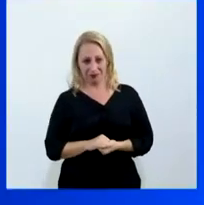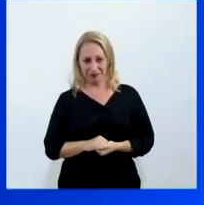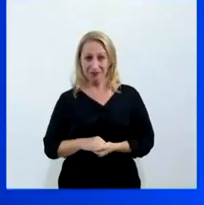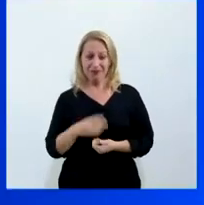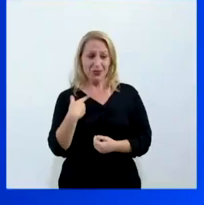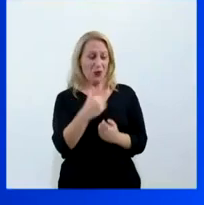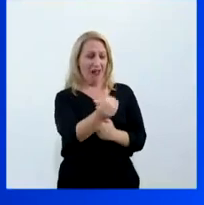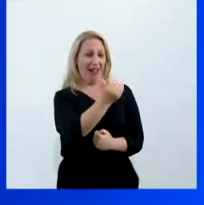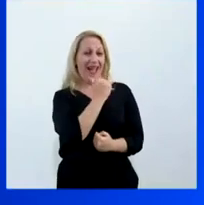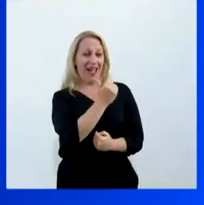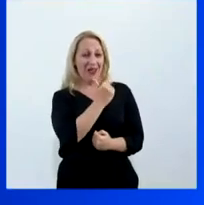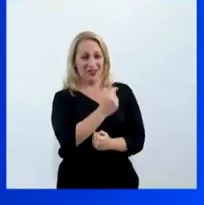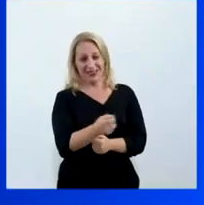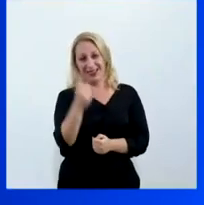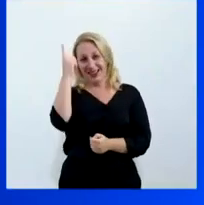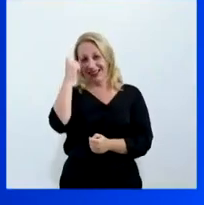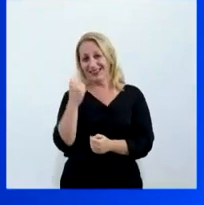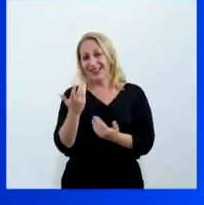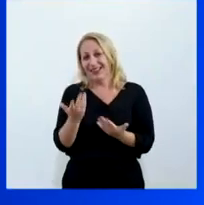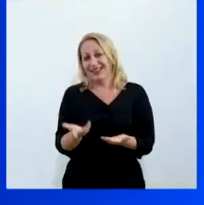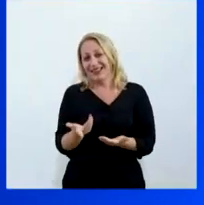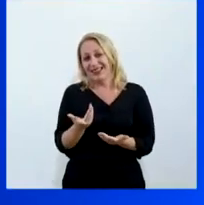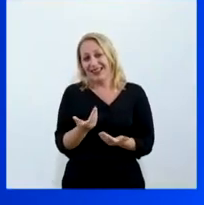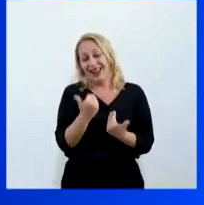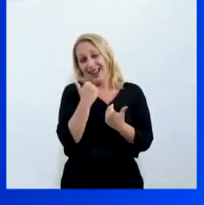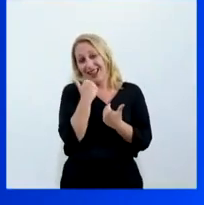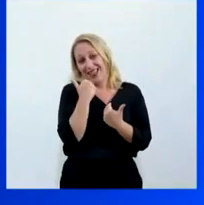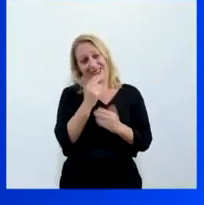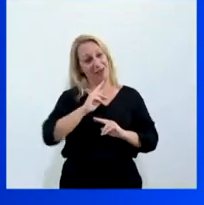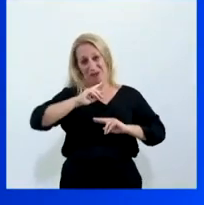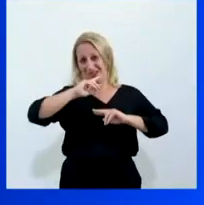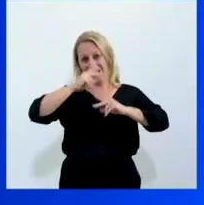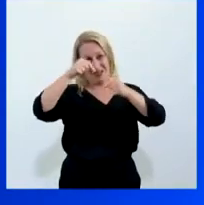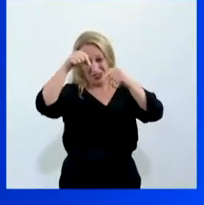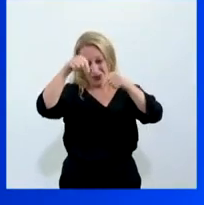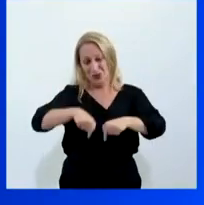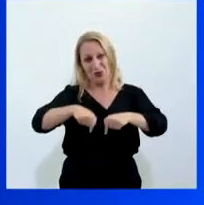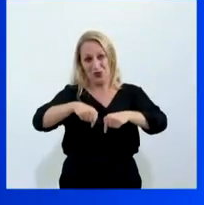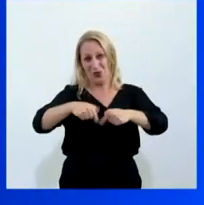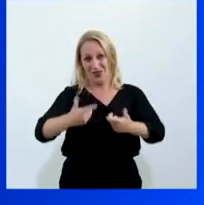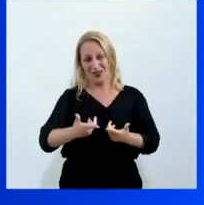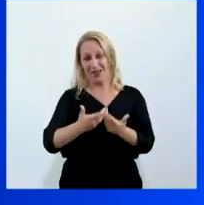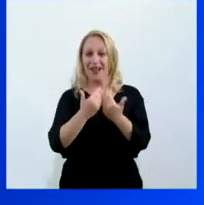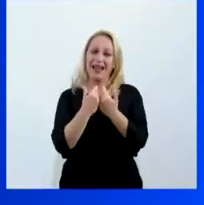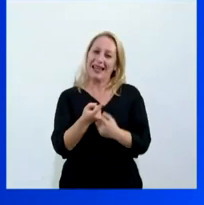Τώρα μου κάνετε μια ερώτηση που ξέρετε ότι δεν μπορώ να την απαντήσω και θέλετε λίγο